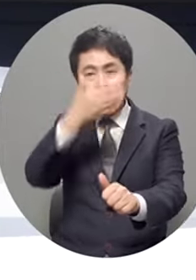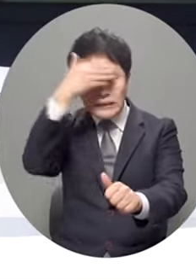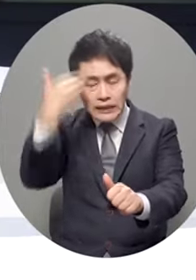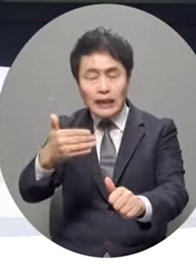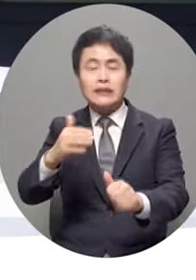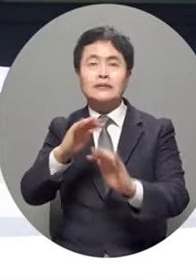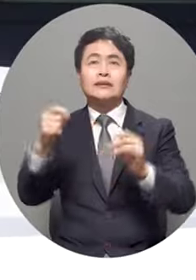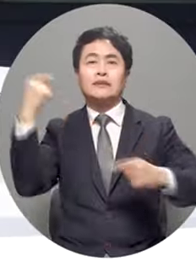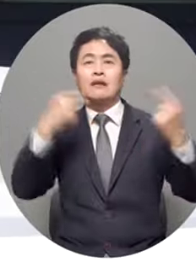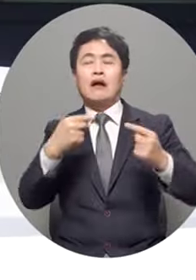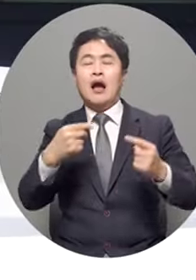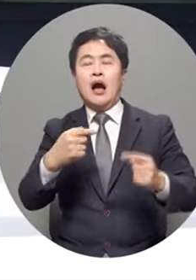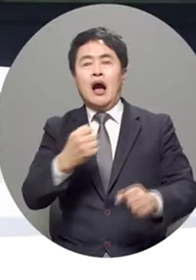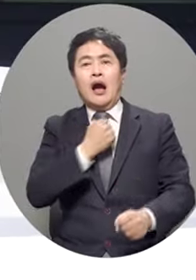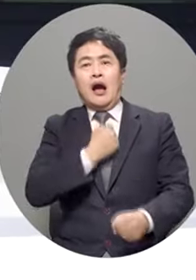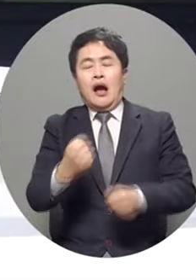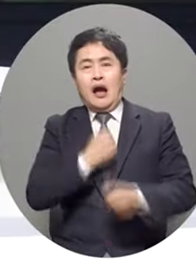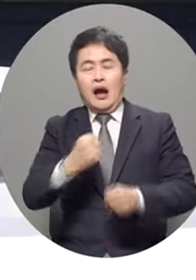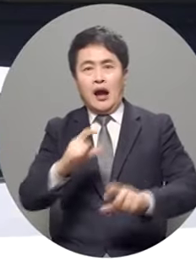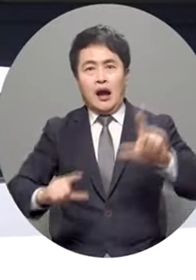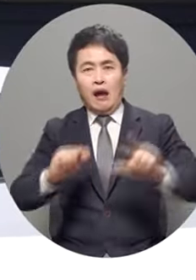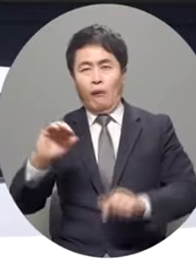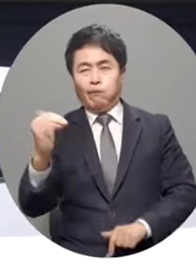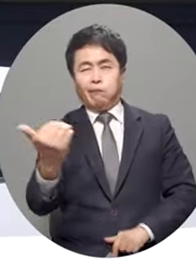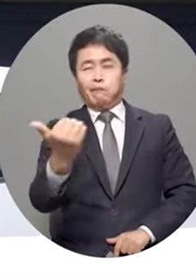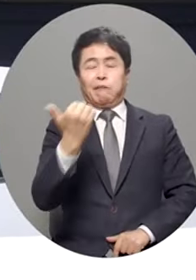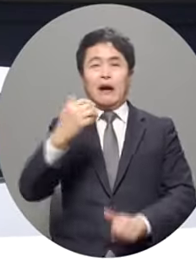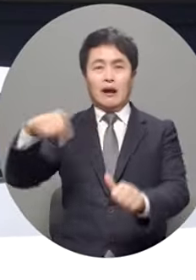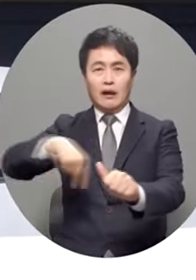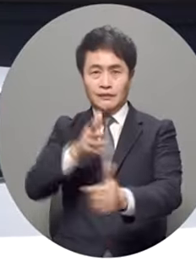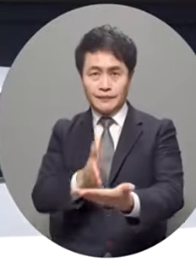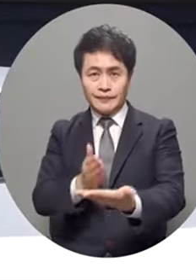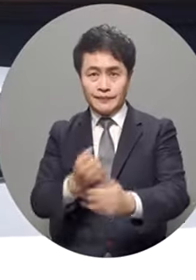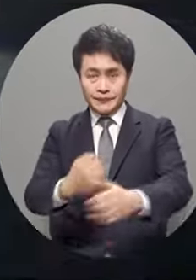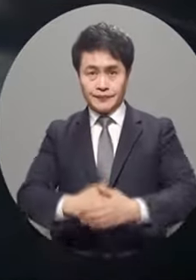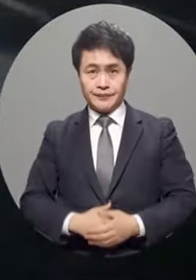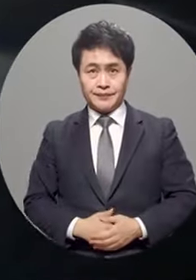없었지만 아찔한 상황이었습니다. 구나영 기자가 보도합니다.